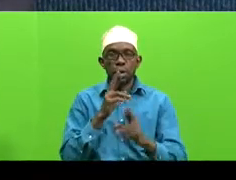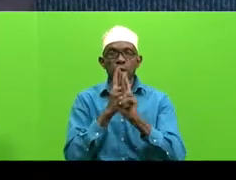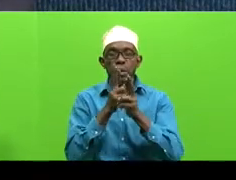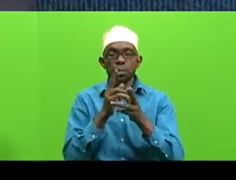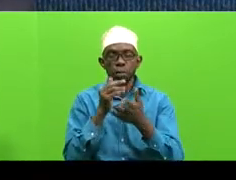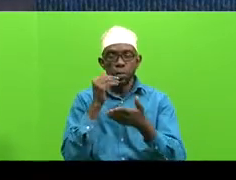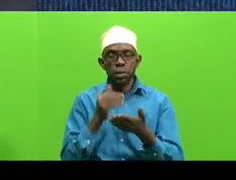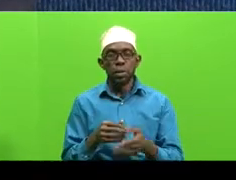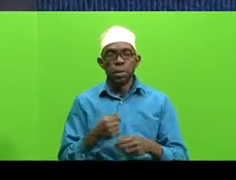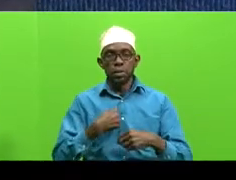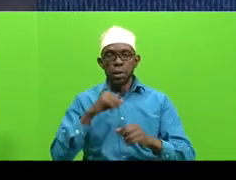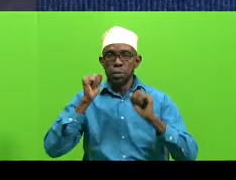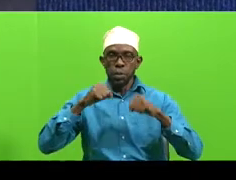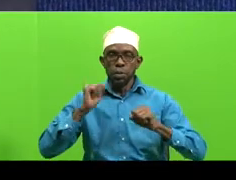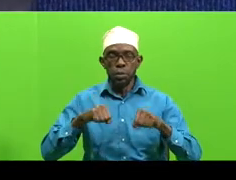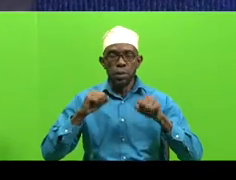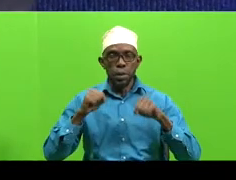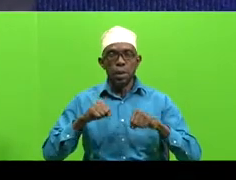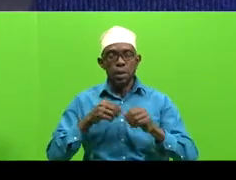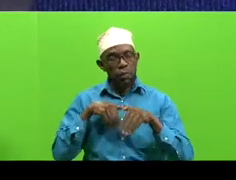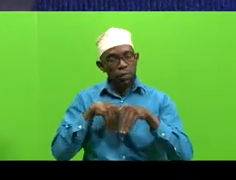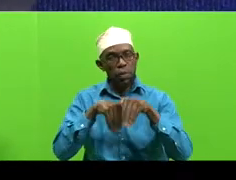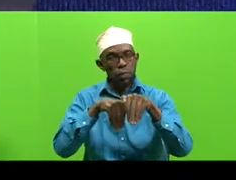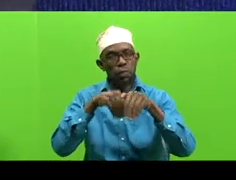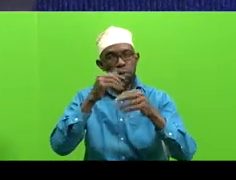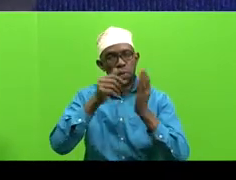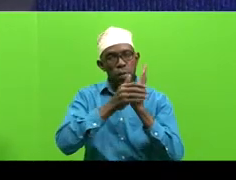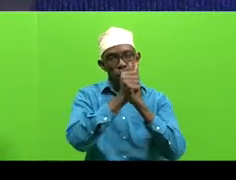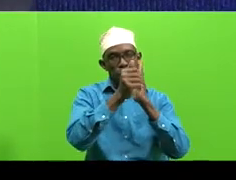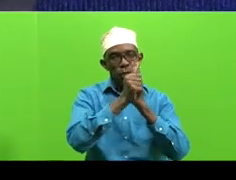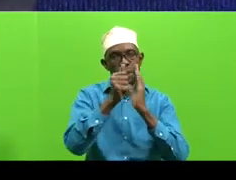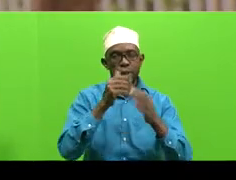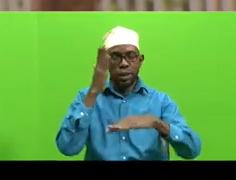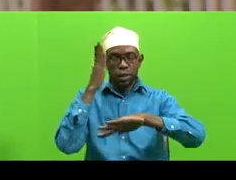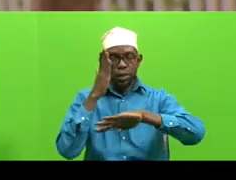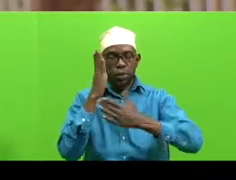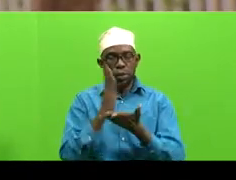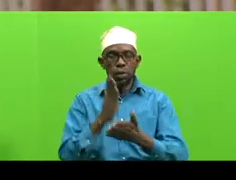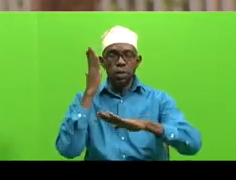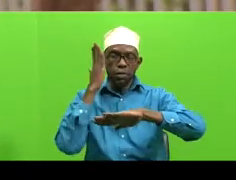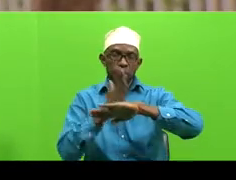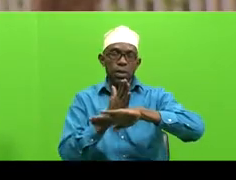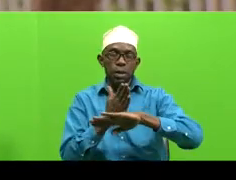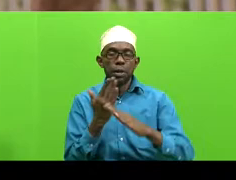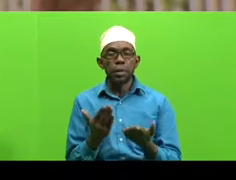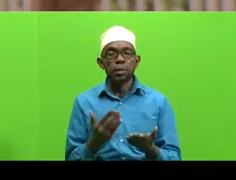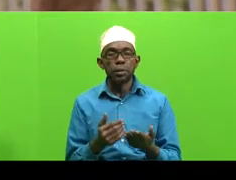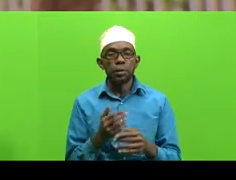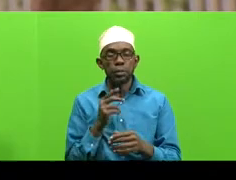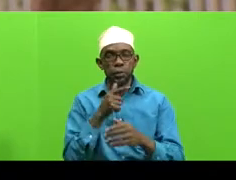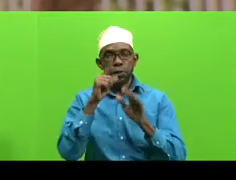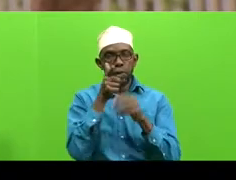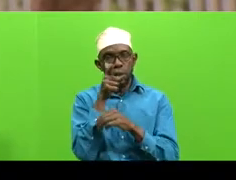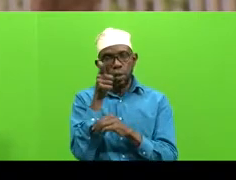habari niko na uwezo tu hata kama ninafuata professionally kujua kama habari ni urongo ama ni kweli. In the current age journalism, we've known